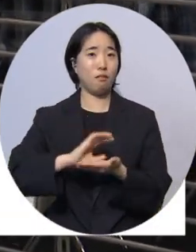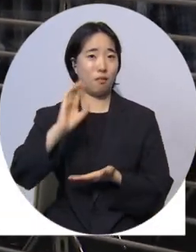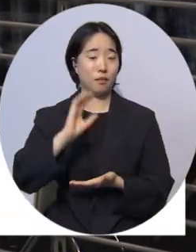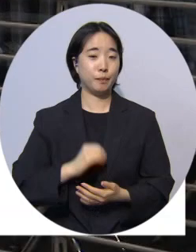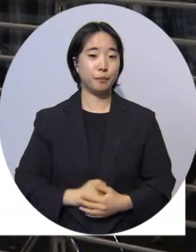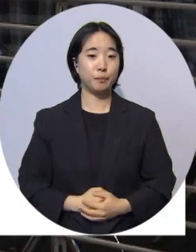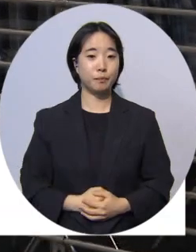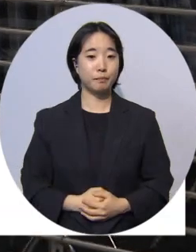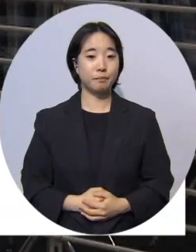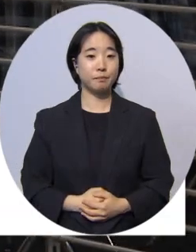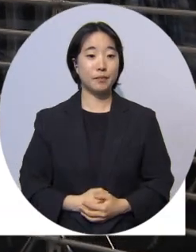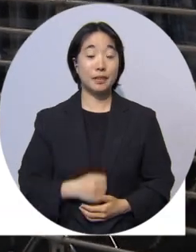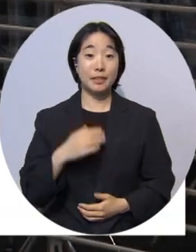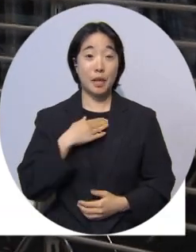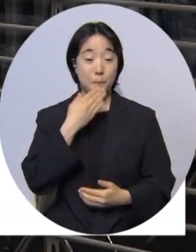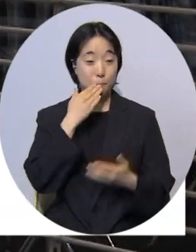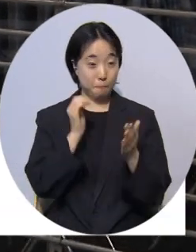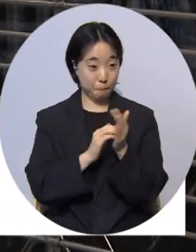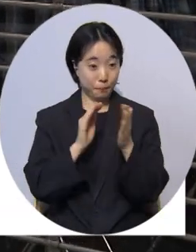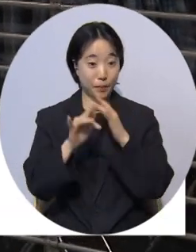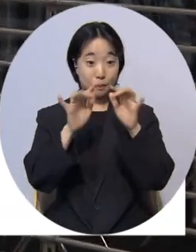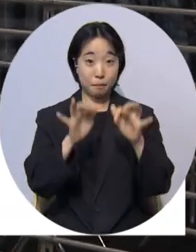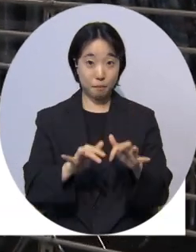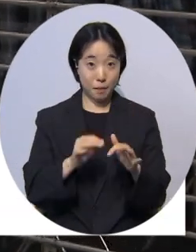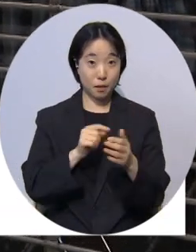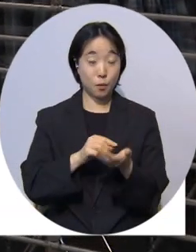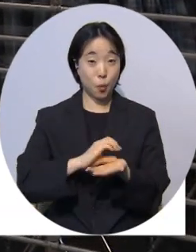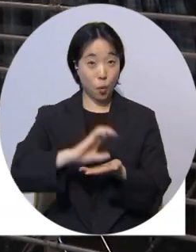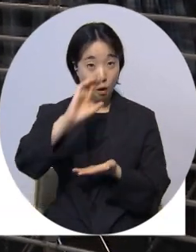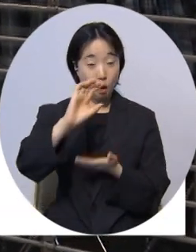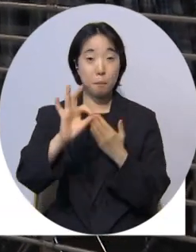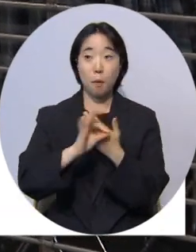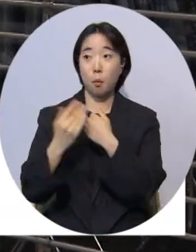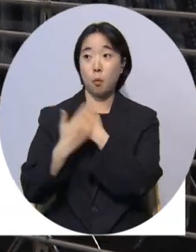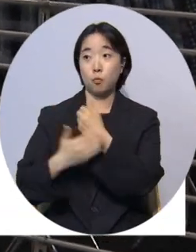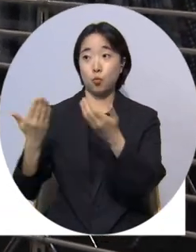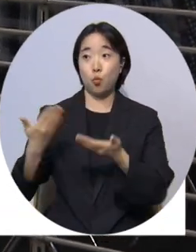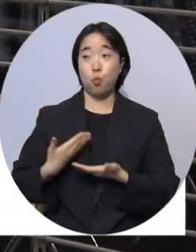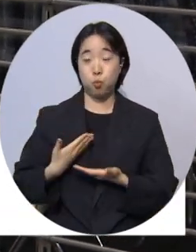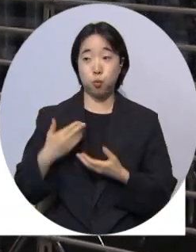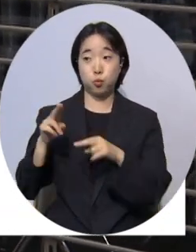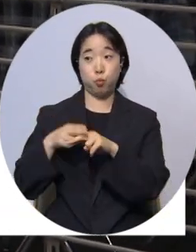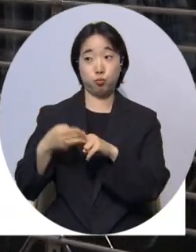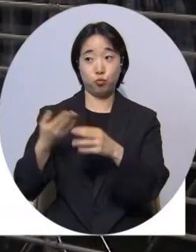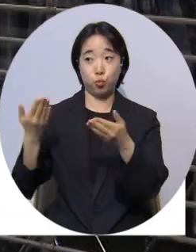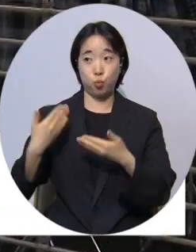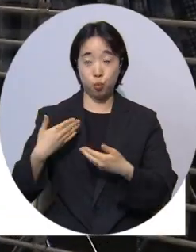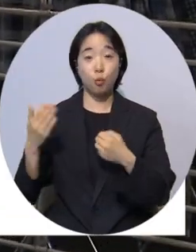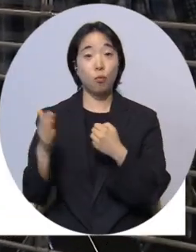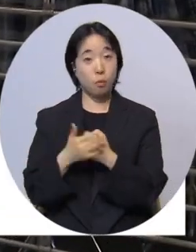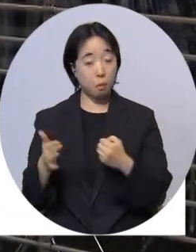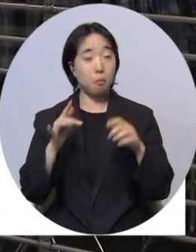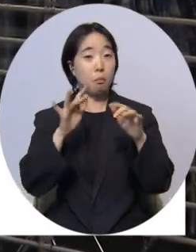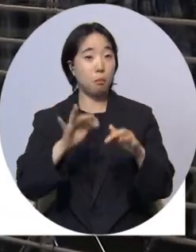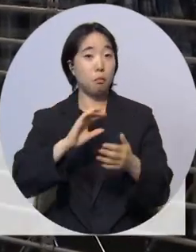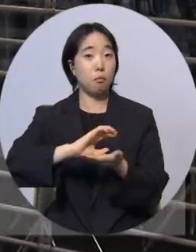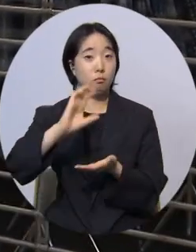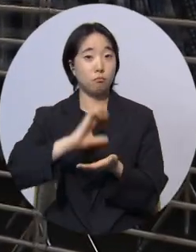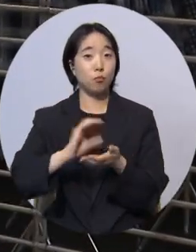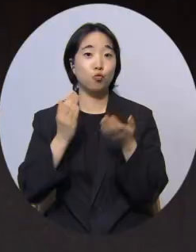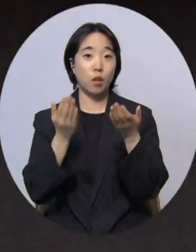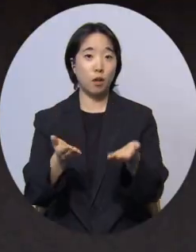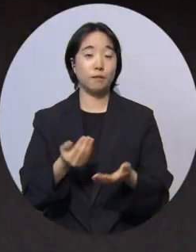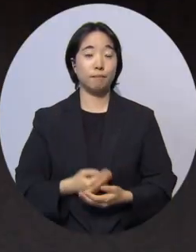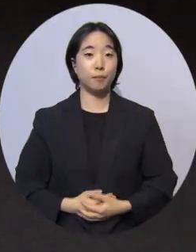이벤트를 받을 수 있으니까 이벤트해서 뭔가 더 저한테 얻는게 있으니까 리뷰 같은 걸 더 작성해서 얻으려고